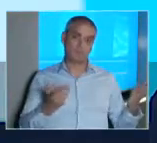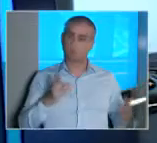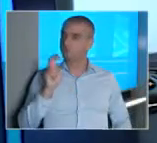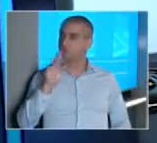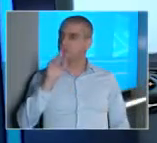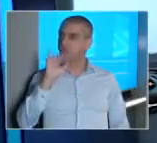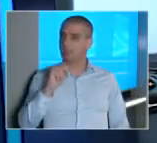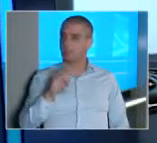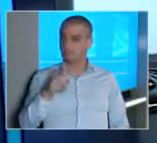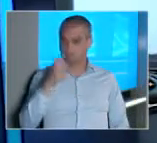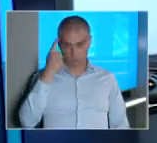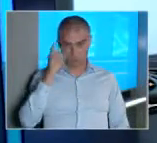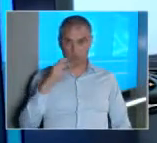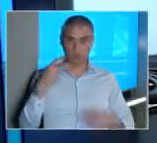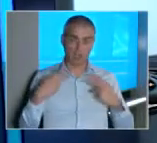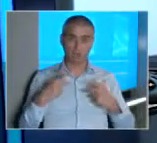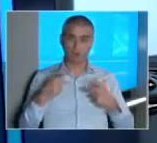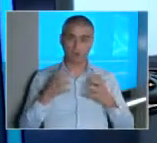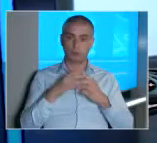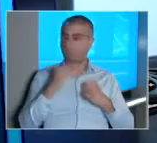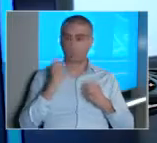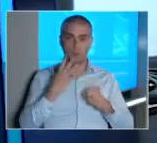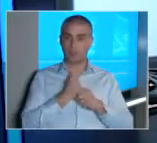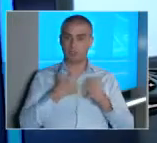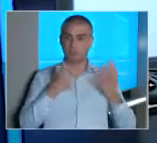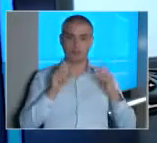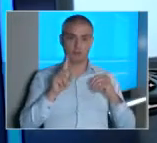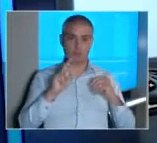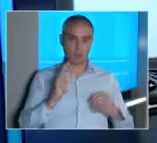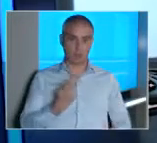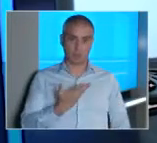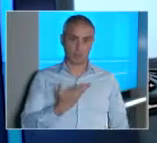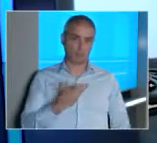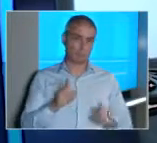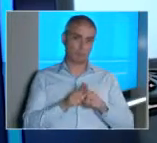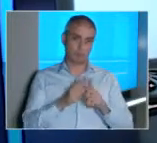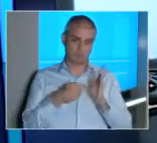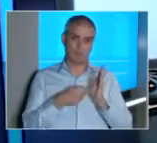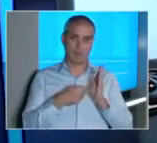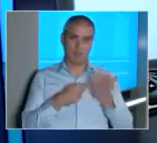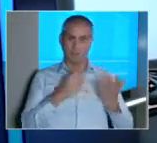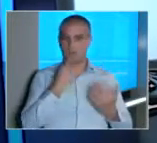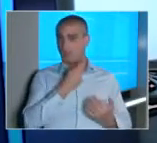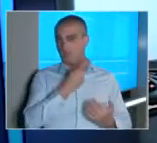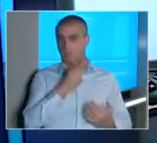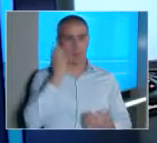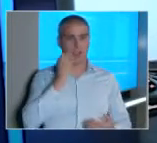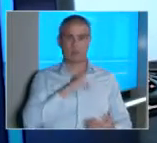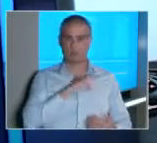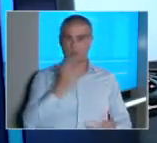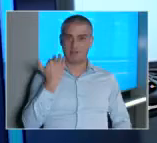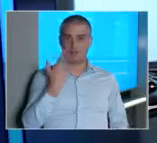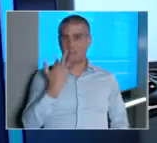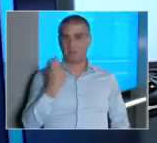רוצה לשאול אותך, האם יש חשש שגוש הימין לא יקבל 61 מנדטים, בדיוק בגלל הדברים שאמר אביגדור ליברמן